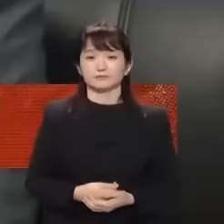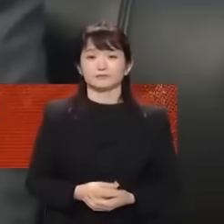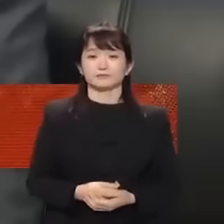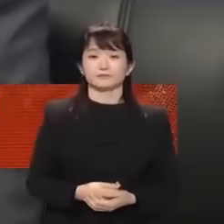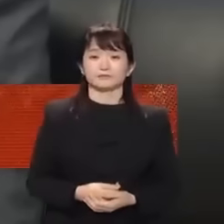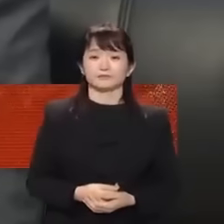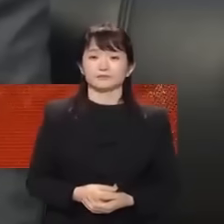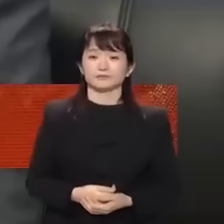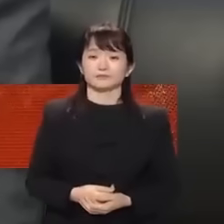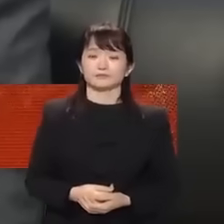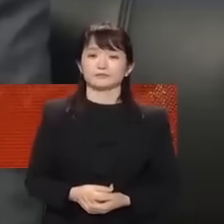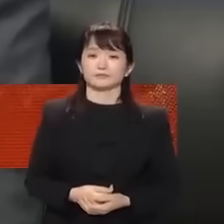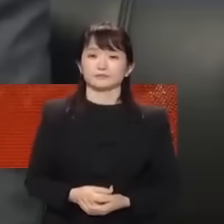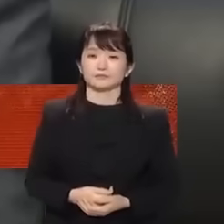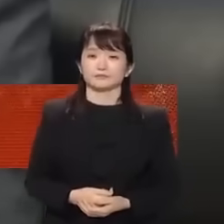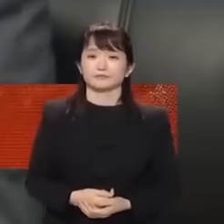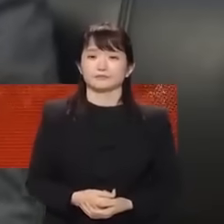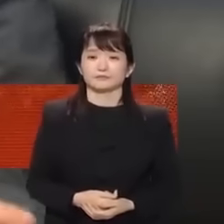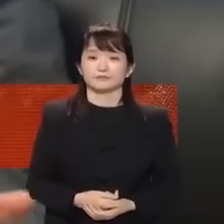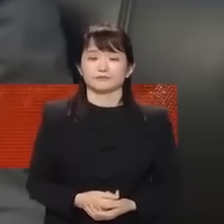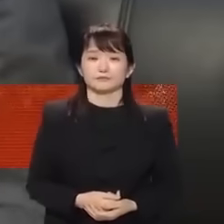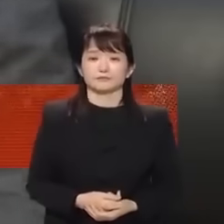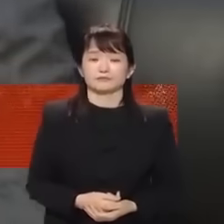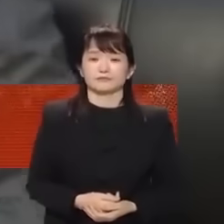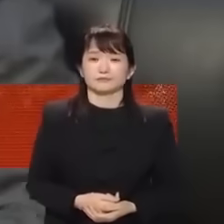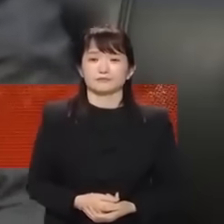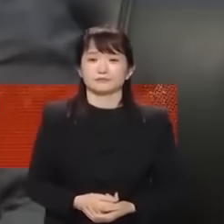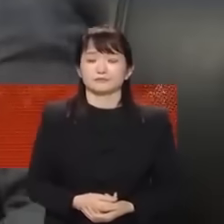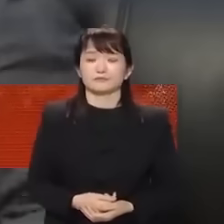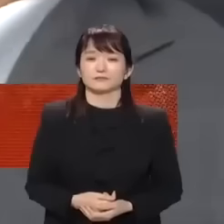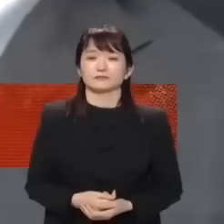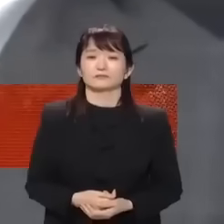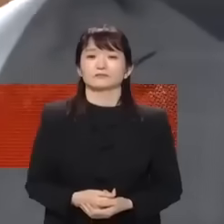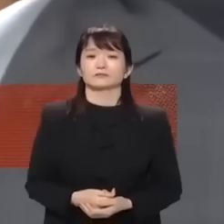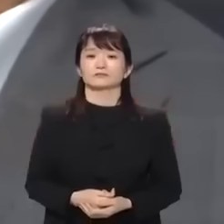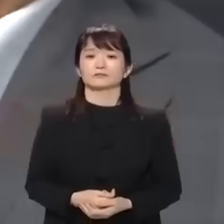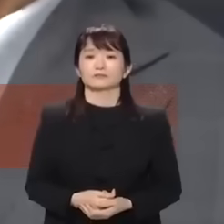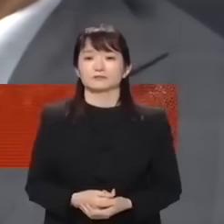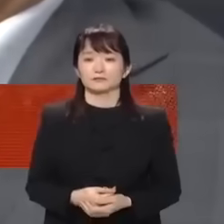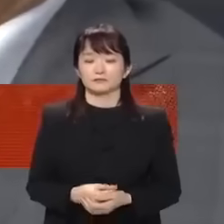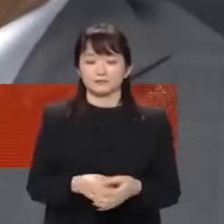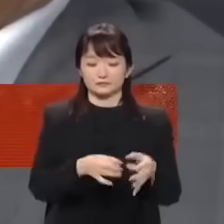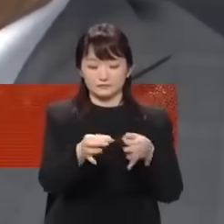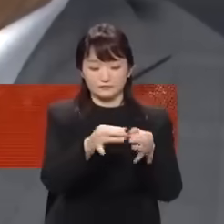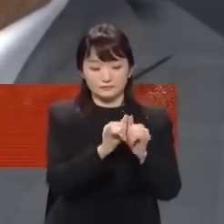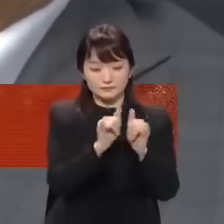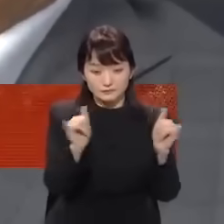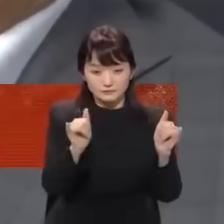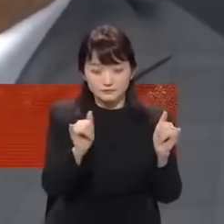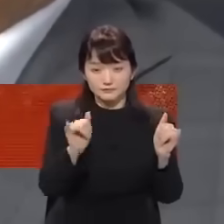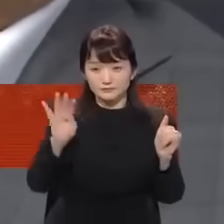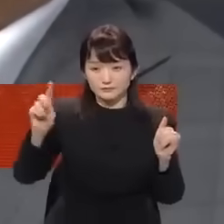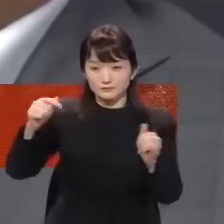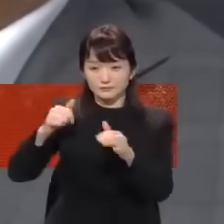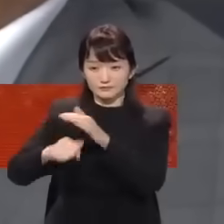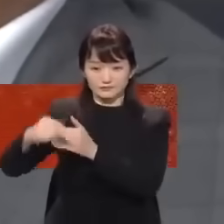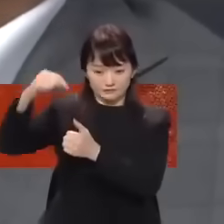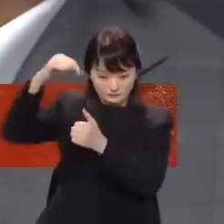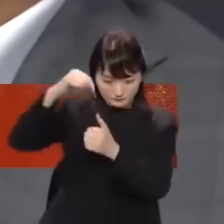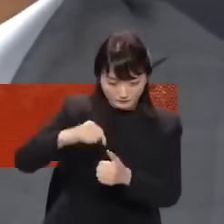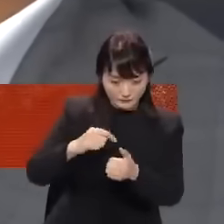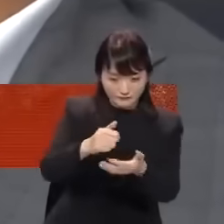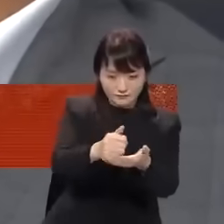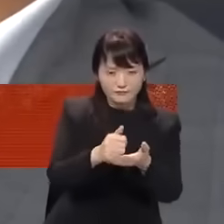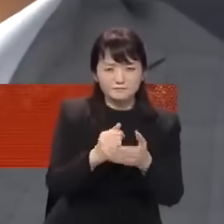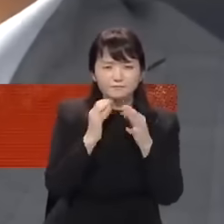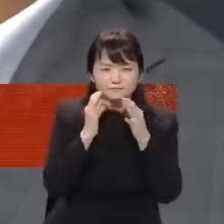게요 지금 엄청나게 활성화 됐잖아요 그 대부분의 지금 상인들은 백종원 대표 gcr 뭐 고객들에게 최선을